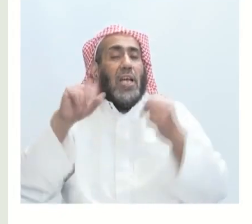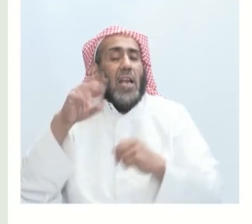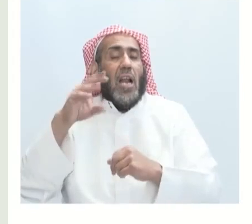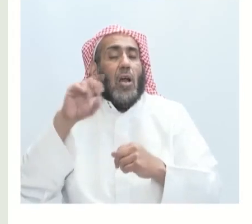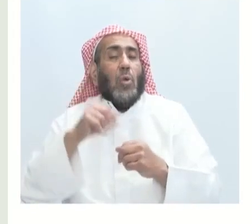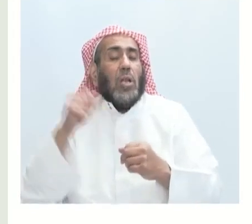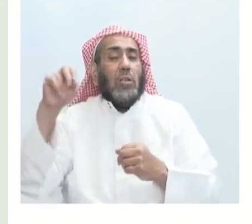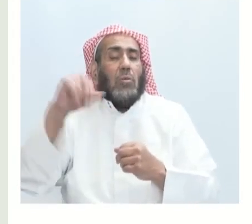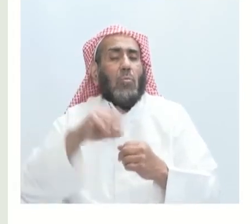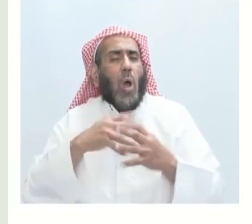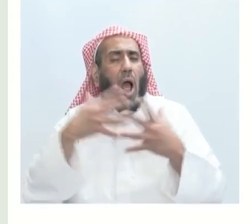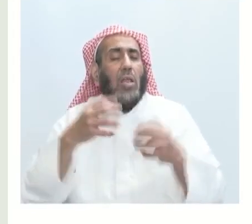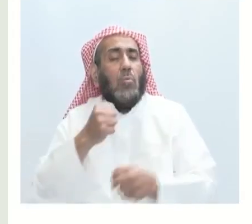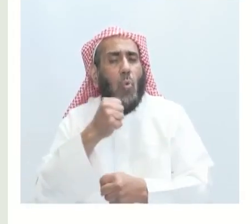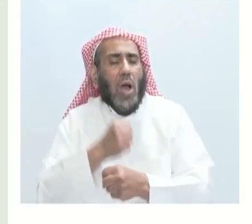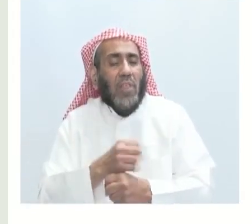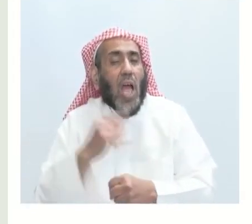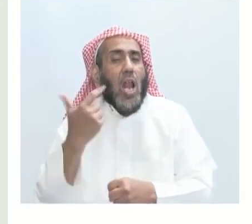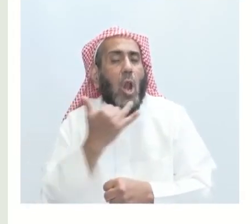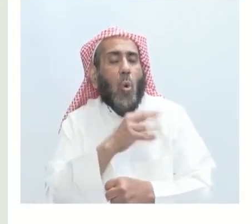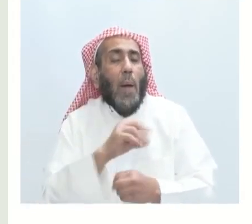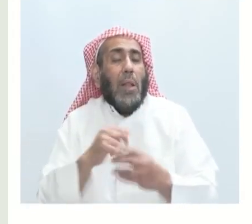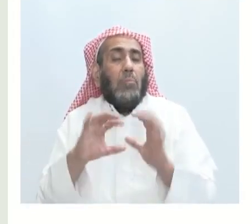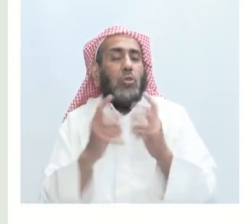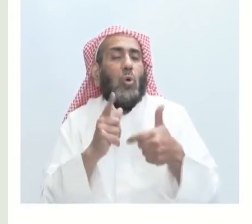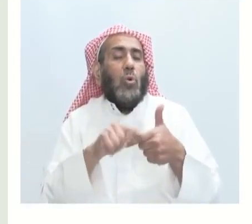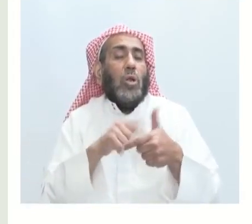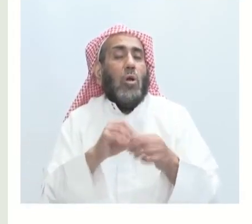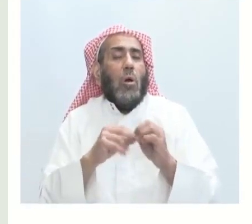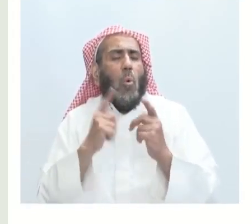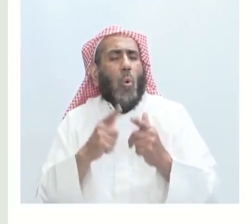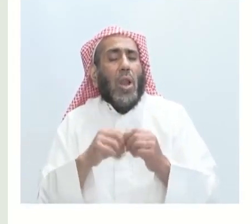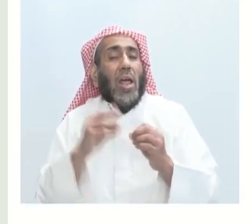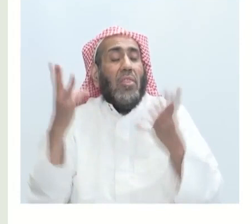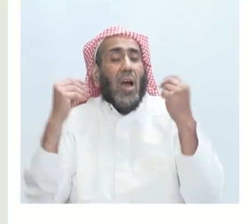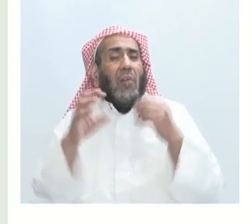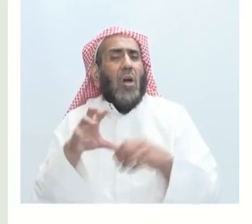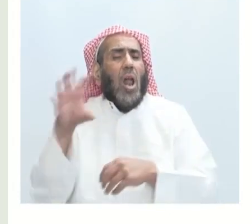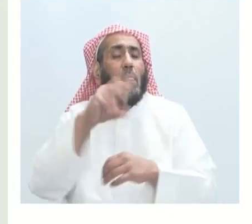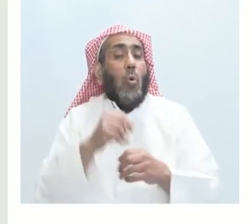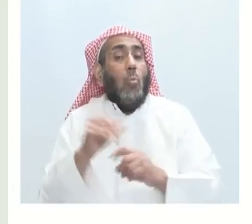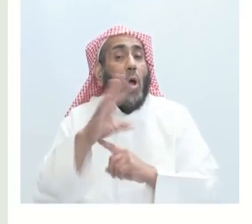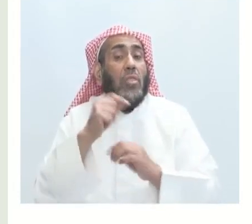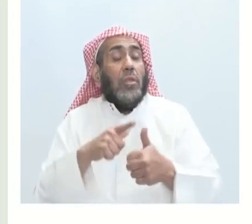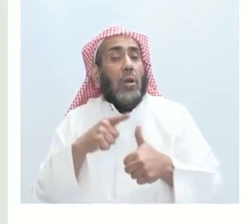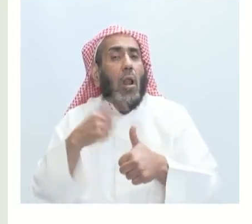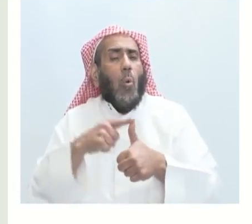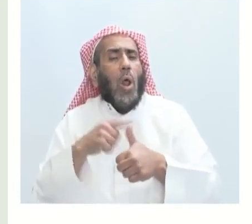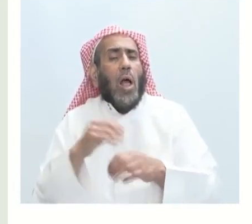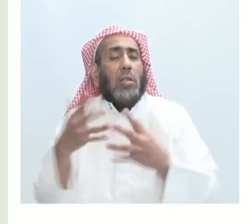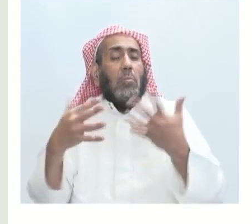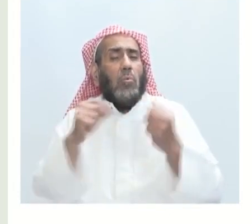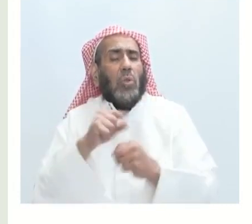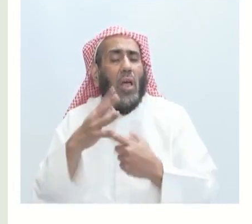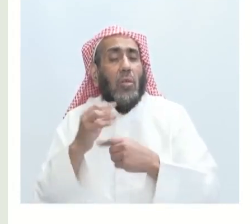القروي رشيد الخوري وهي اكثر محافظه على اللغه من المجموعه الاولى وبالرغم من ان الثقافه الغربيه كانت المؤثر الاول على ادبهم